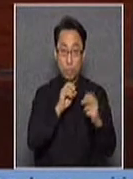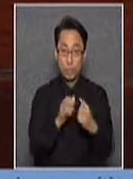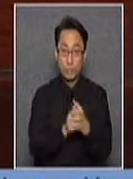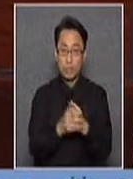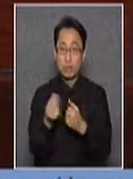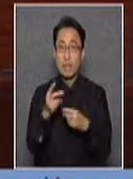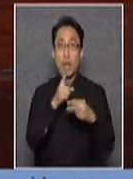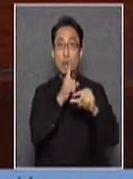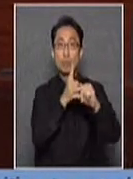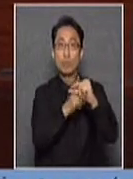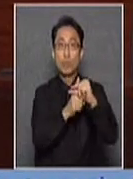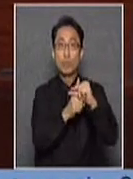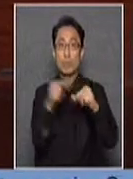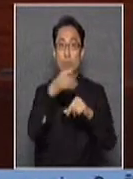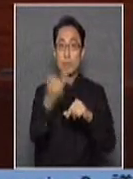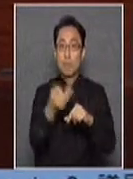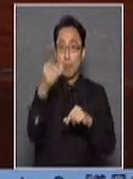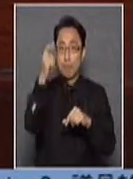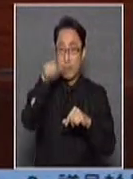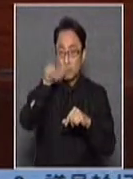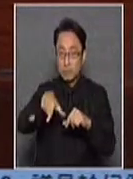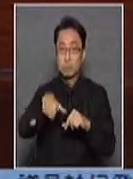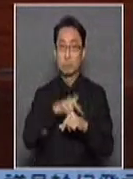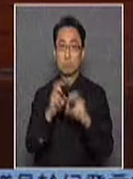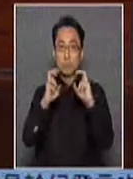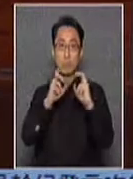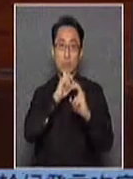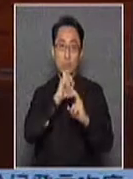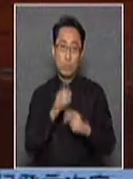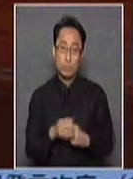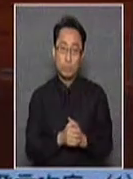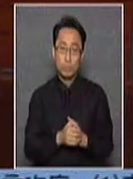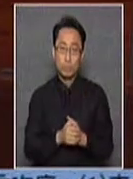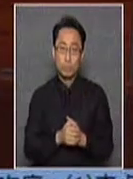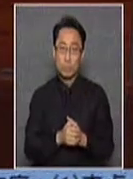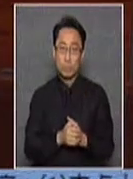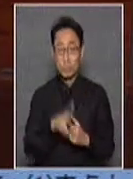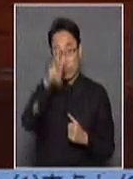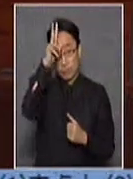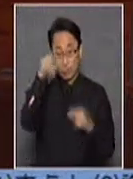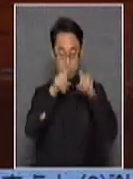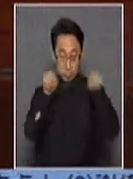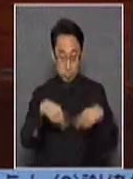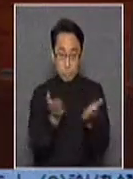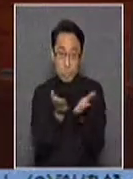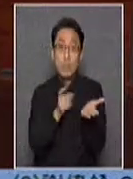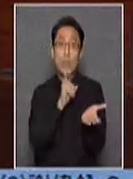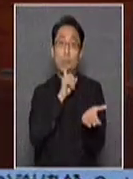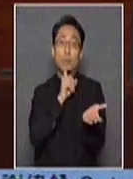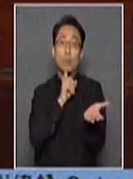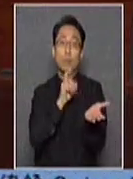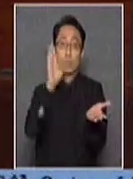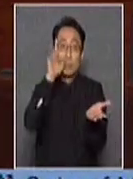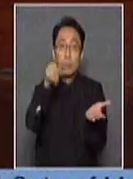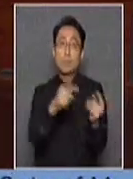線38,000人有一個鐵路站，這個是政府文件的。所以就麻煩民建聯